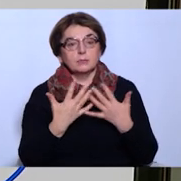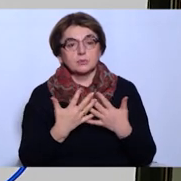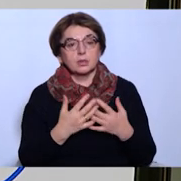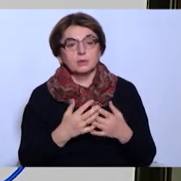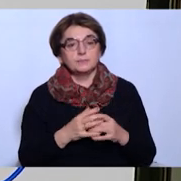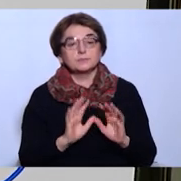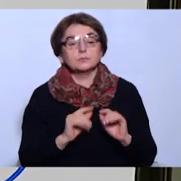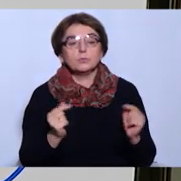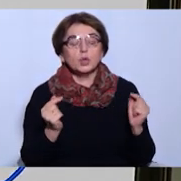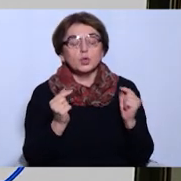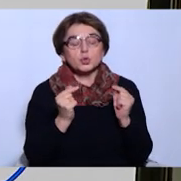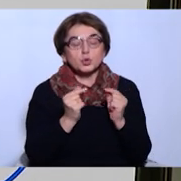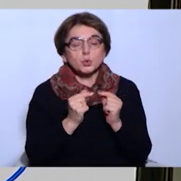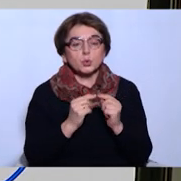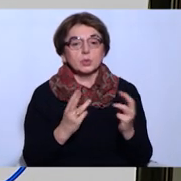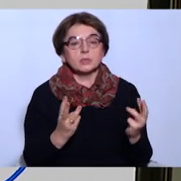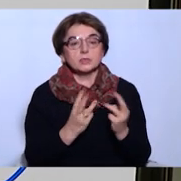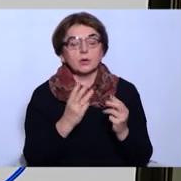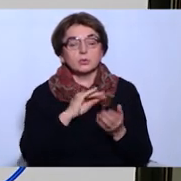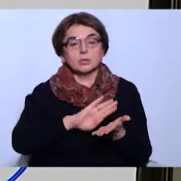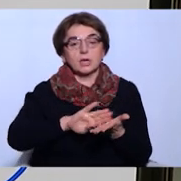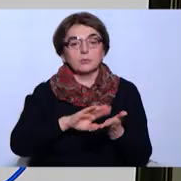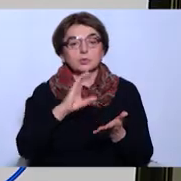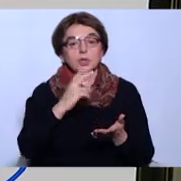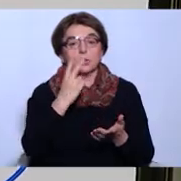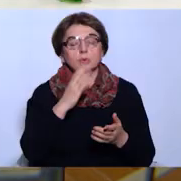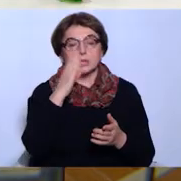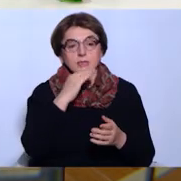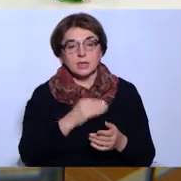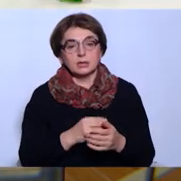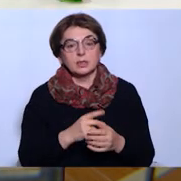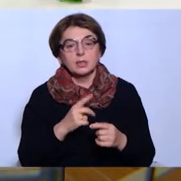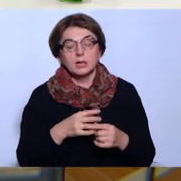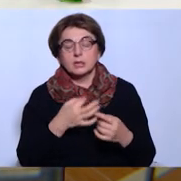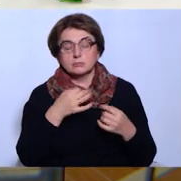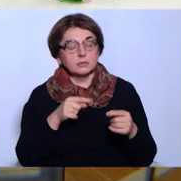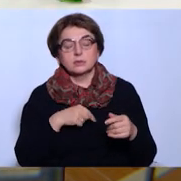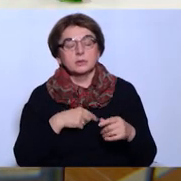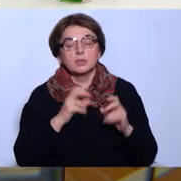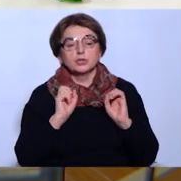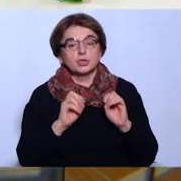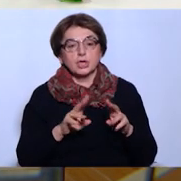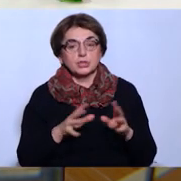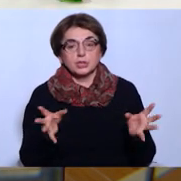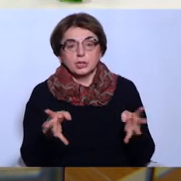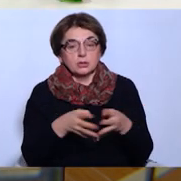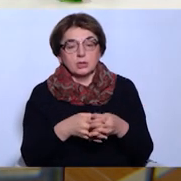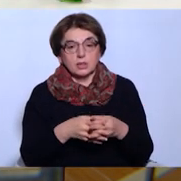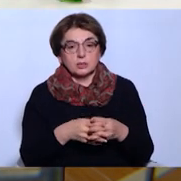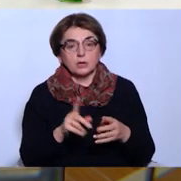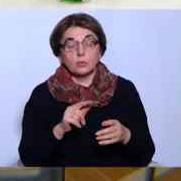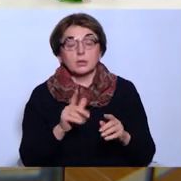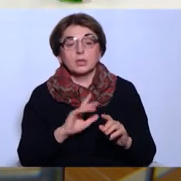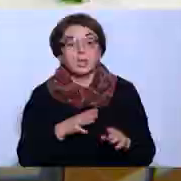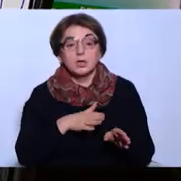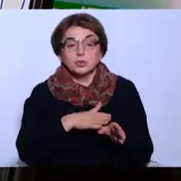ხოლო ეს არის სრული წვა მეთანის, როდესაც გამოიყოფა CO2 და წყალი. ეს აბსოლუტურად უსაფრთხო რეაქციაა, ხოლო რაც შეეხება არასრულ